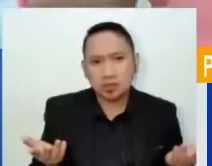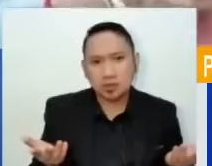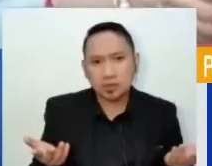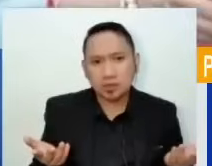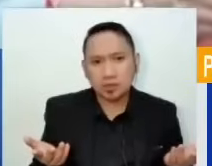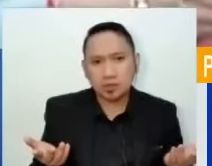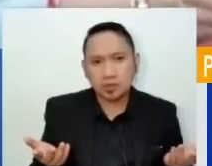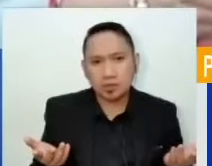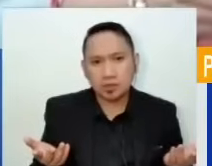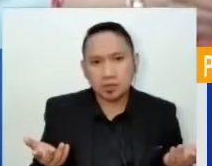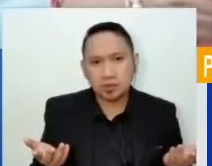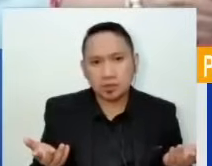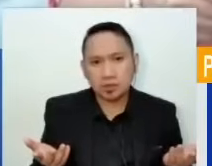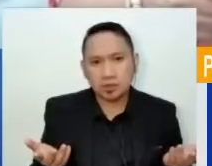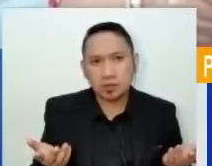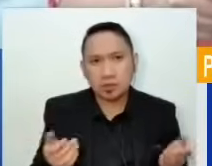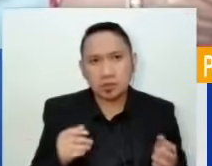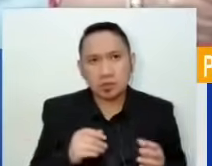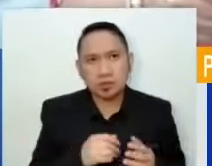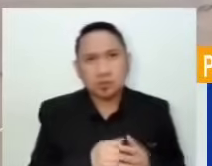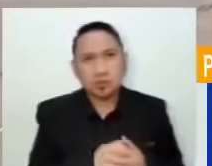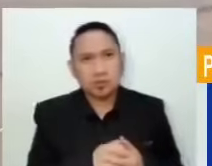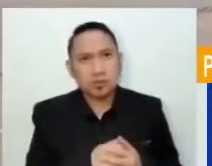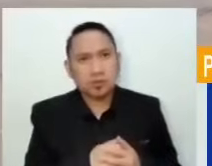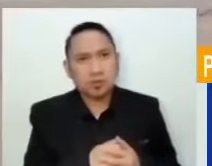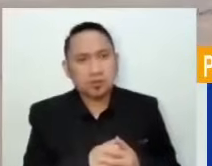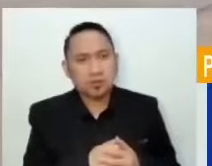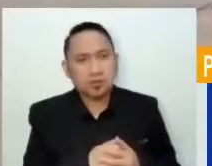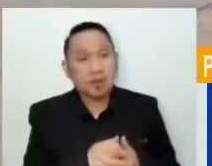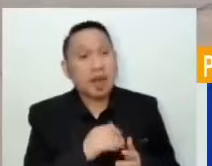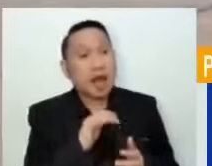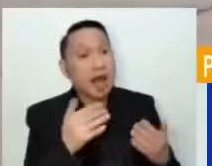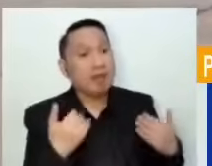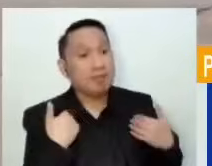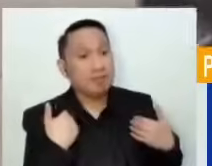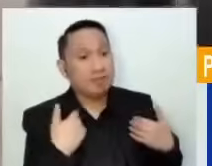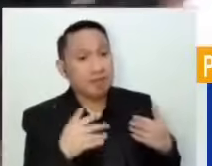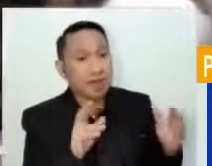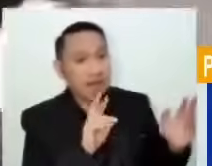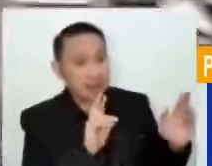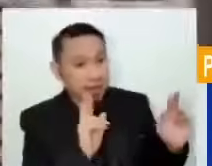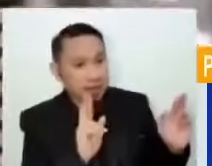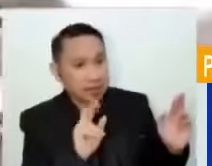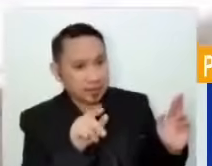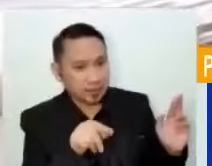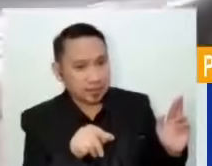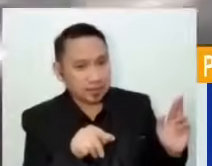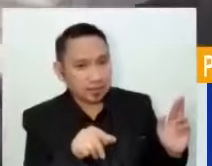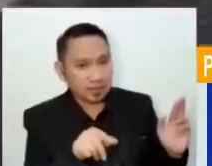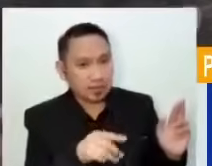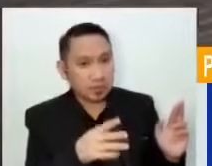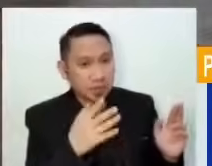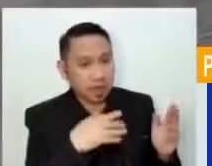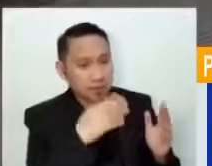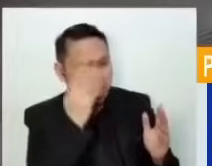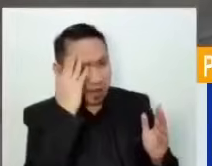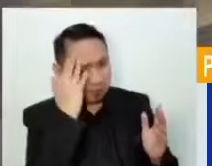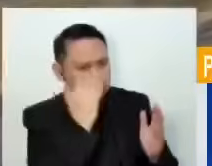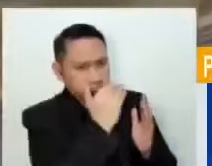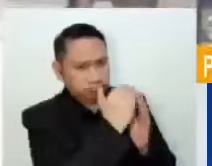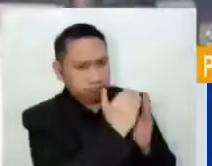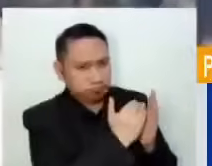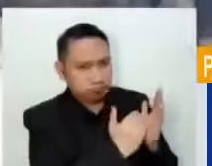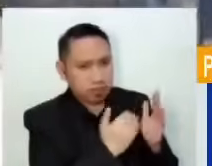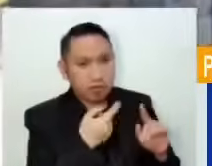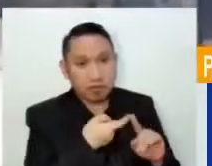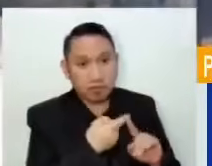naka-preposition? Meron na po tayo mga naka-preposition dahil meron na po tayo inventaryo sa ating mga LGUs kung saan po